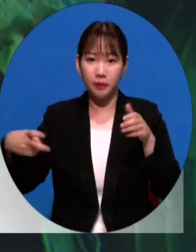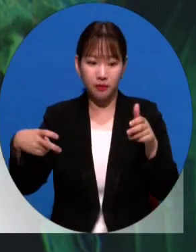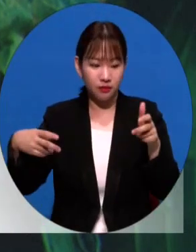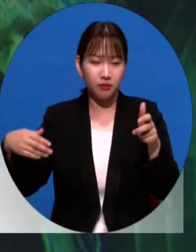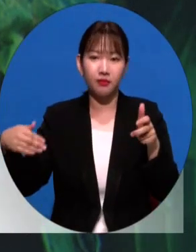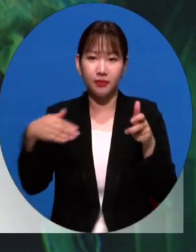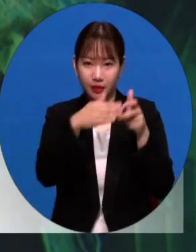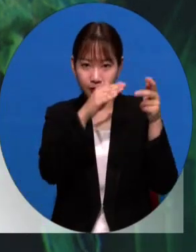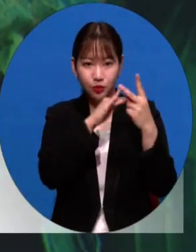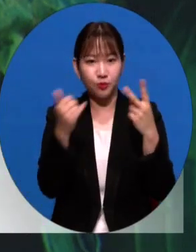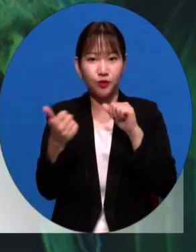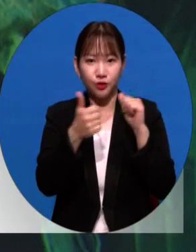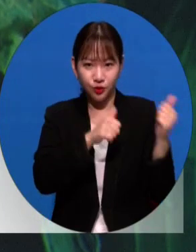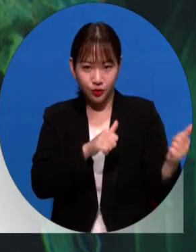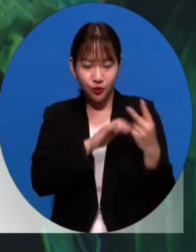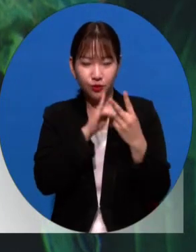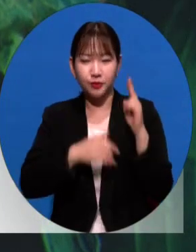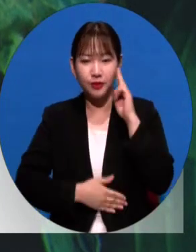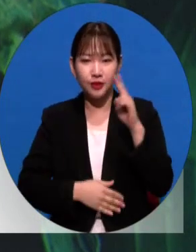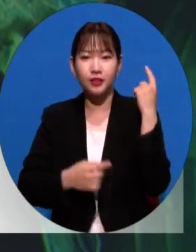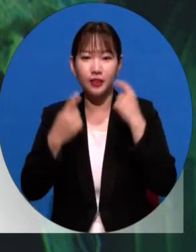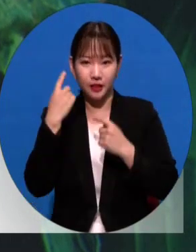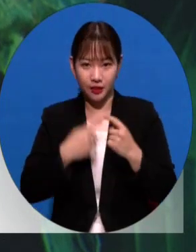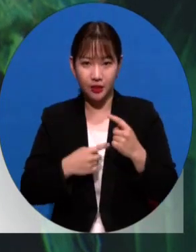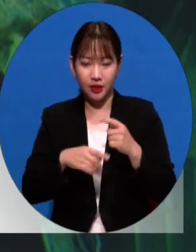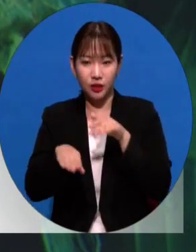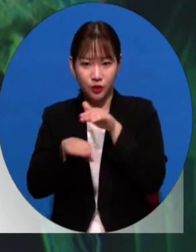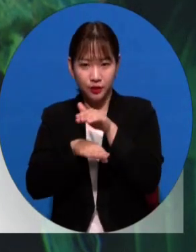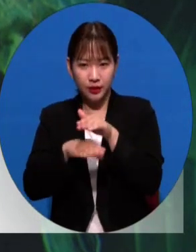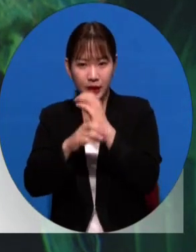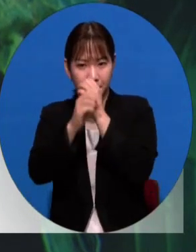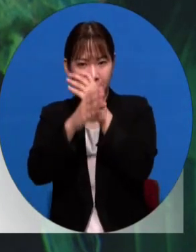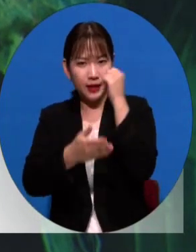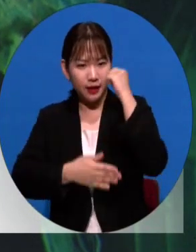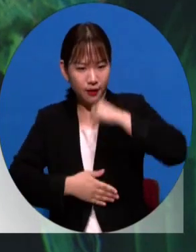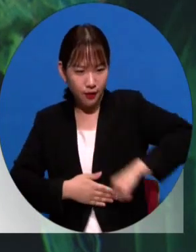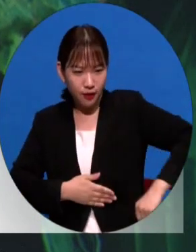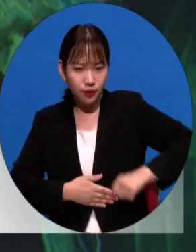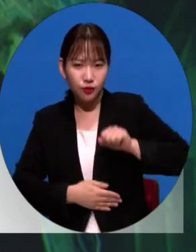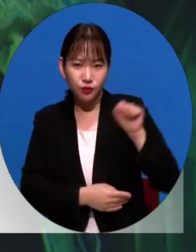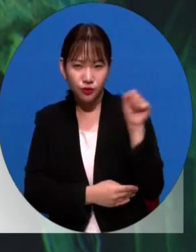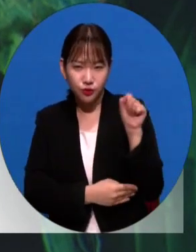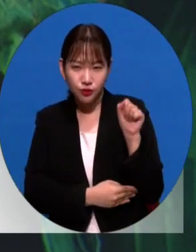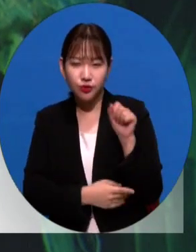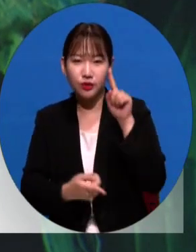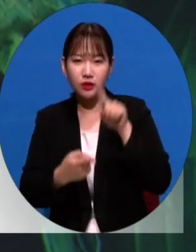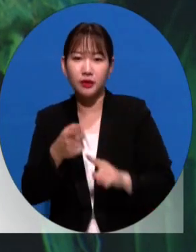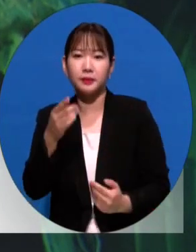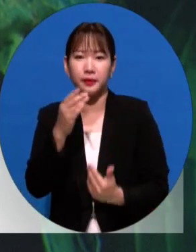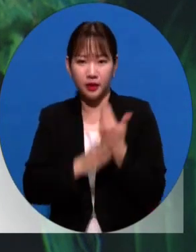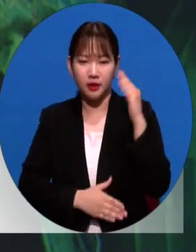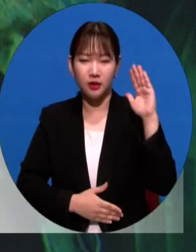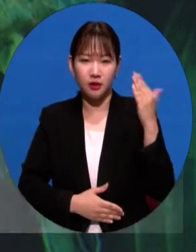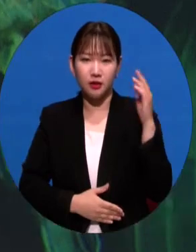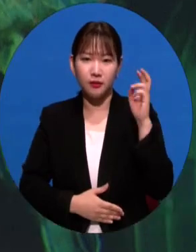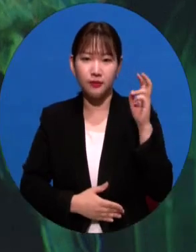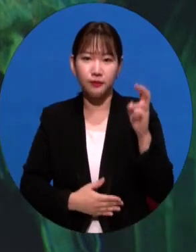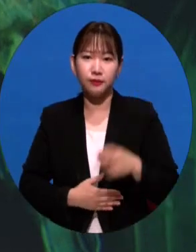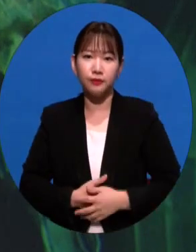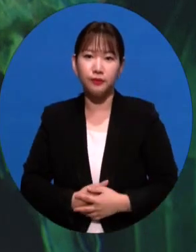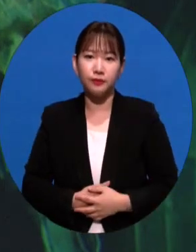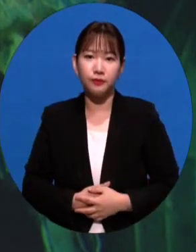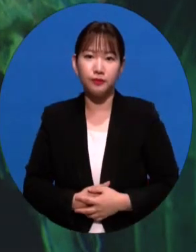명이 숨지고 두 명이 크게 다쳤습니다. 승용차가 신호를 위반하고 주행하다 사고를 낸 것으로 보입니다. 박종호